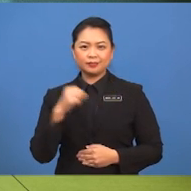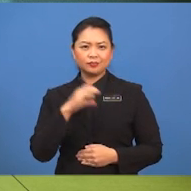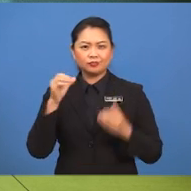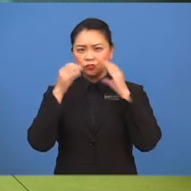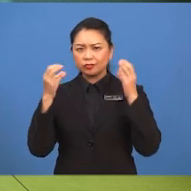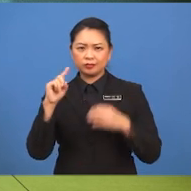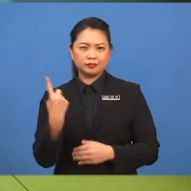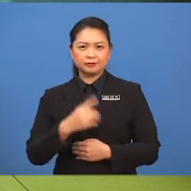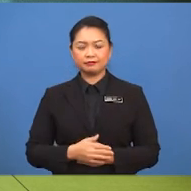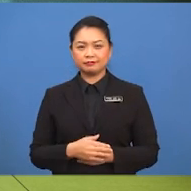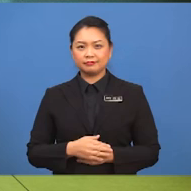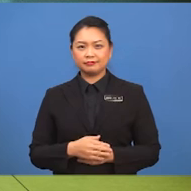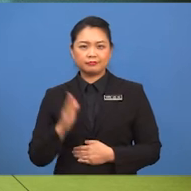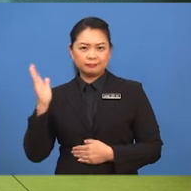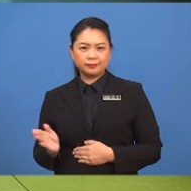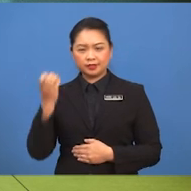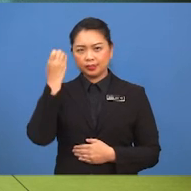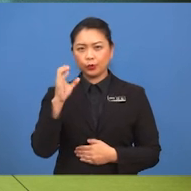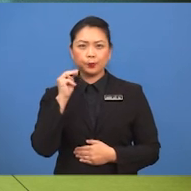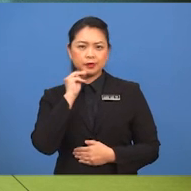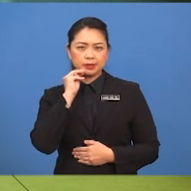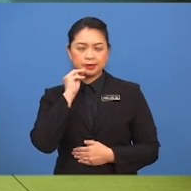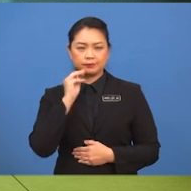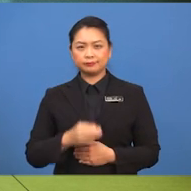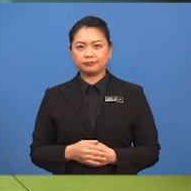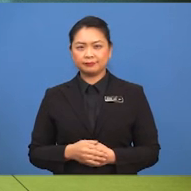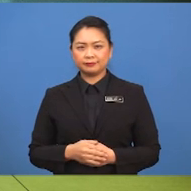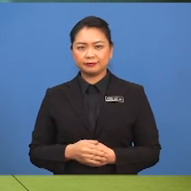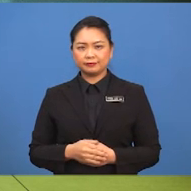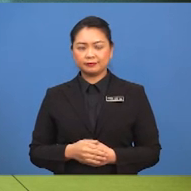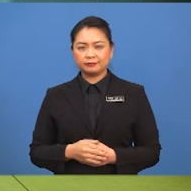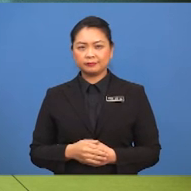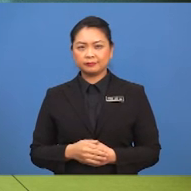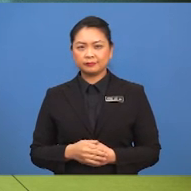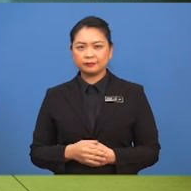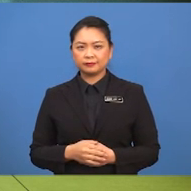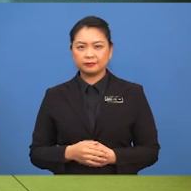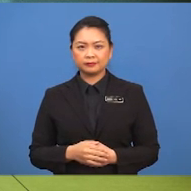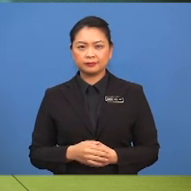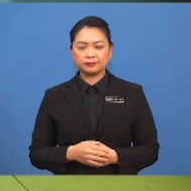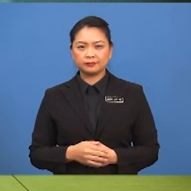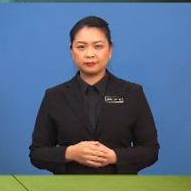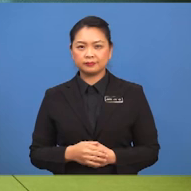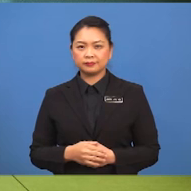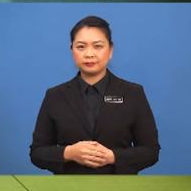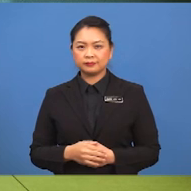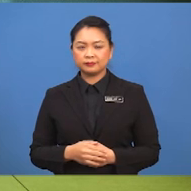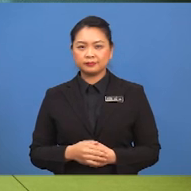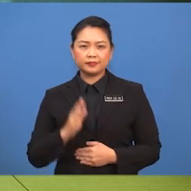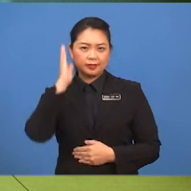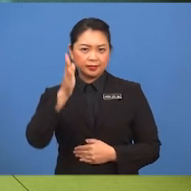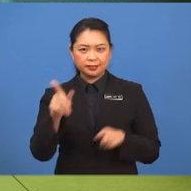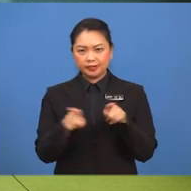ceria. Saya Cikgu Mazlinda binti Ismail dari Sekolah Kebangsaan Sri Jeluk Kajang